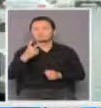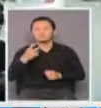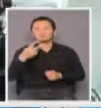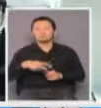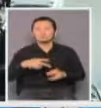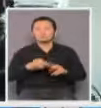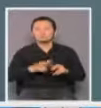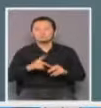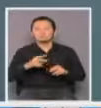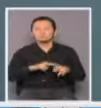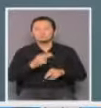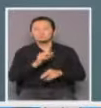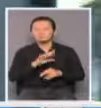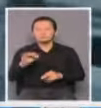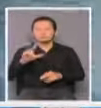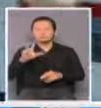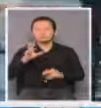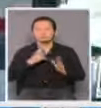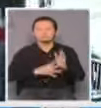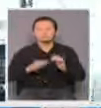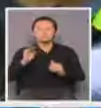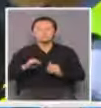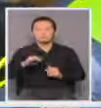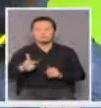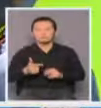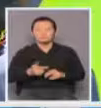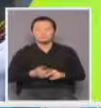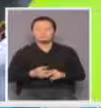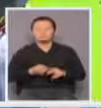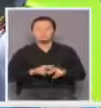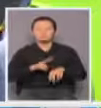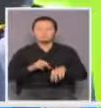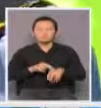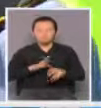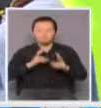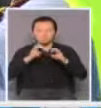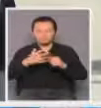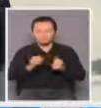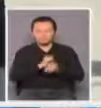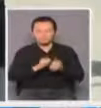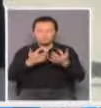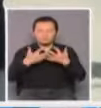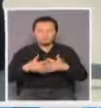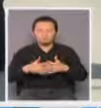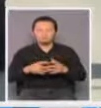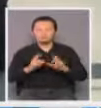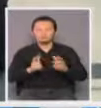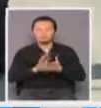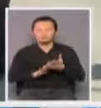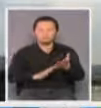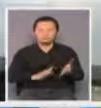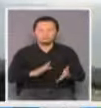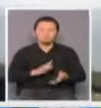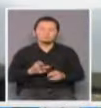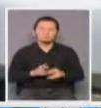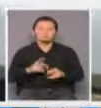сумма неуплаченного налога составляет 390 тысяч тенге. Сотрудники полиции проверили его документы, вручили уведомление.